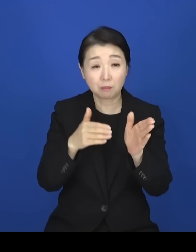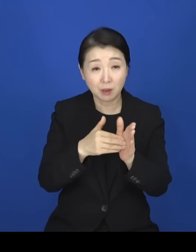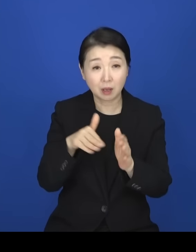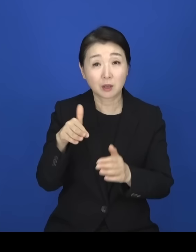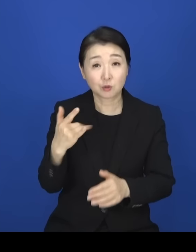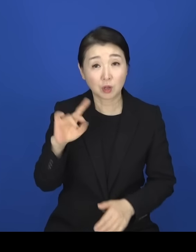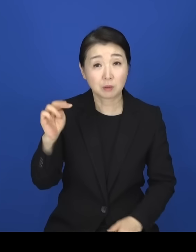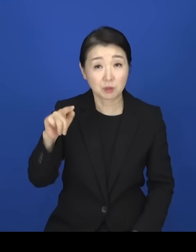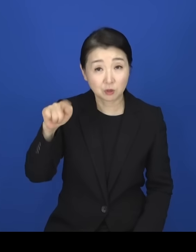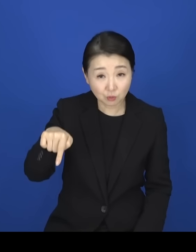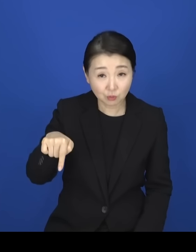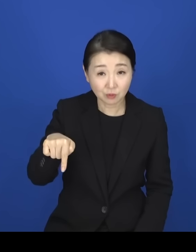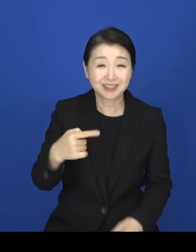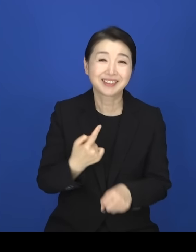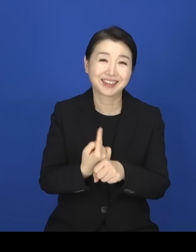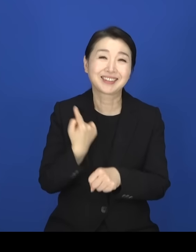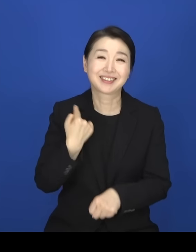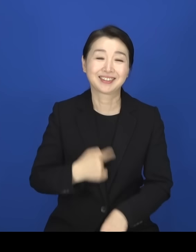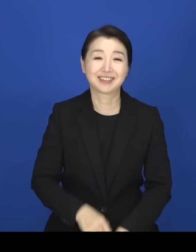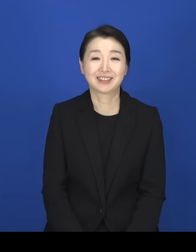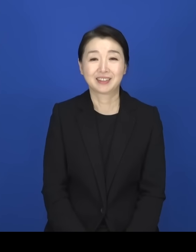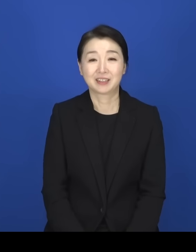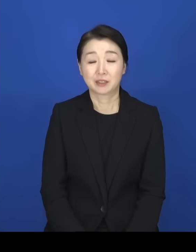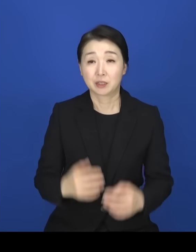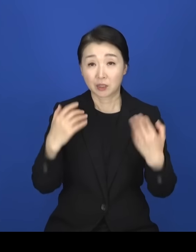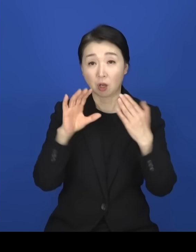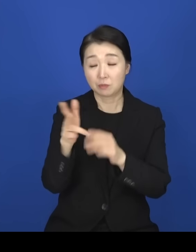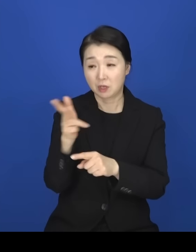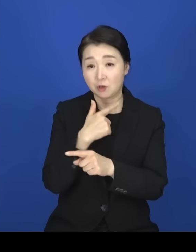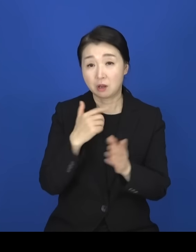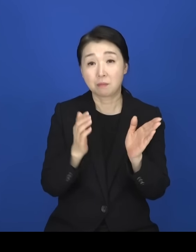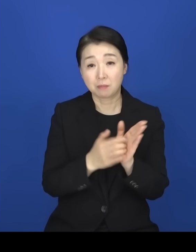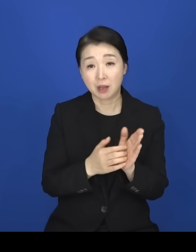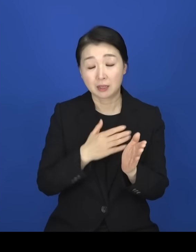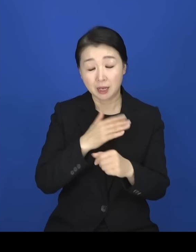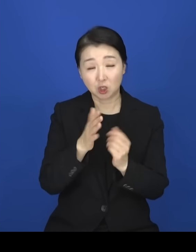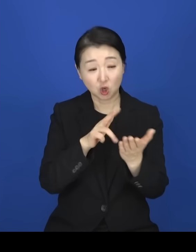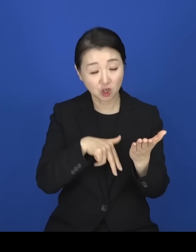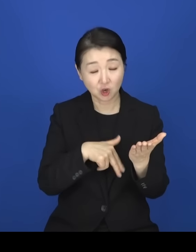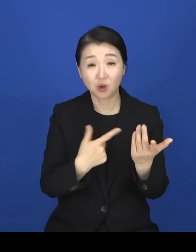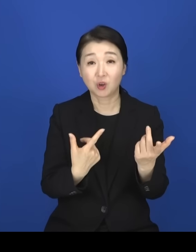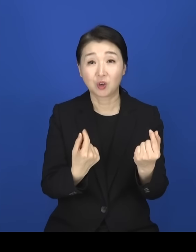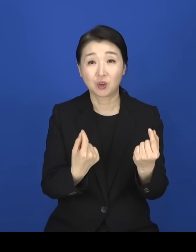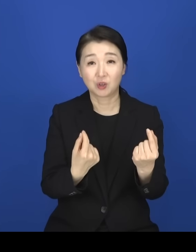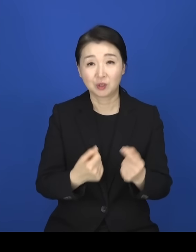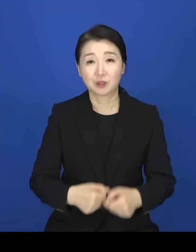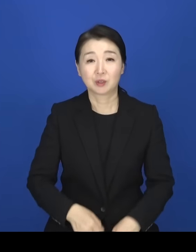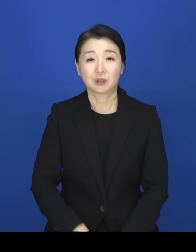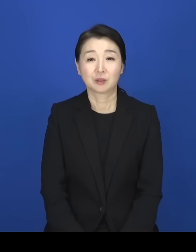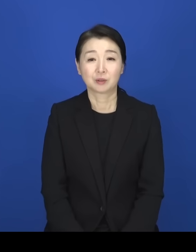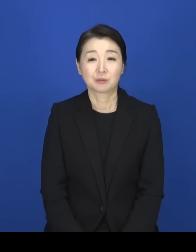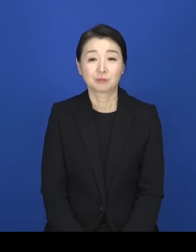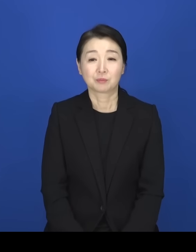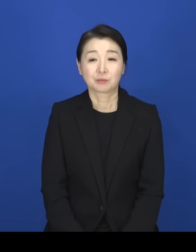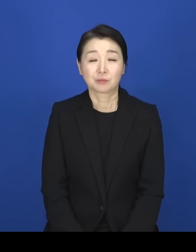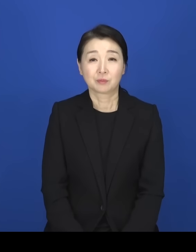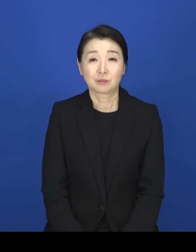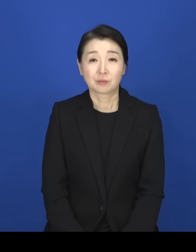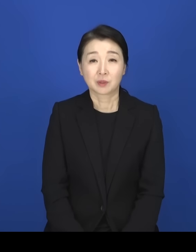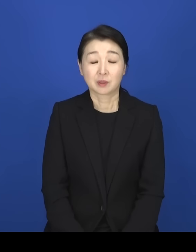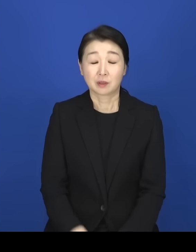형이? 네, 주연인 영화. 작년에. 예. 그래서 여름에 촬영을 했는데 그때 제가 이제 막 성경을 읽을 때였으니까 그때 액션